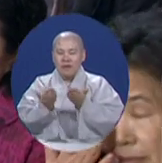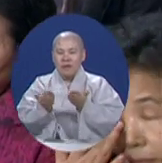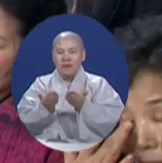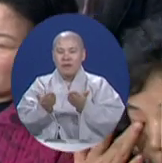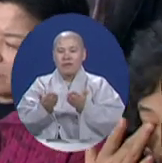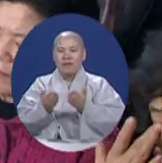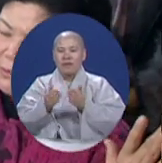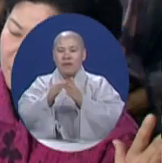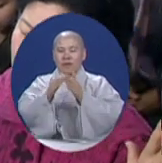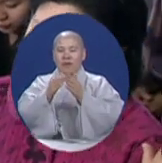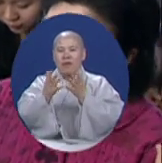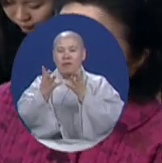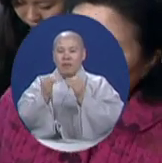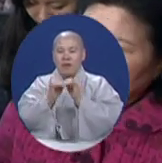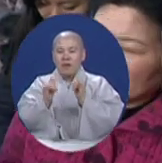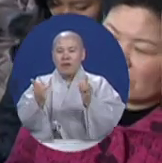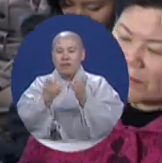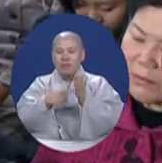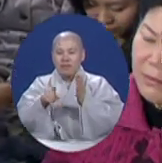대중을 위해서.